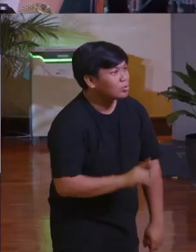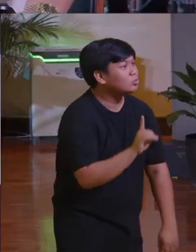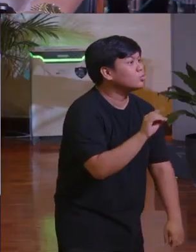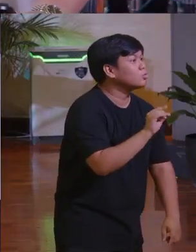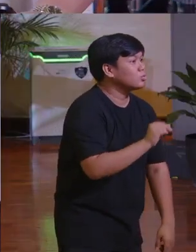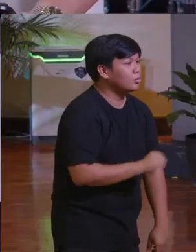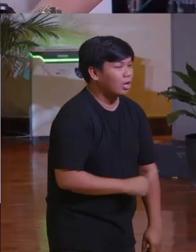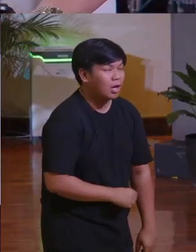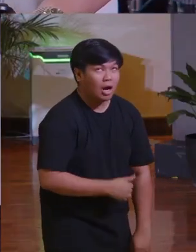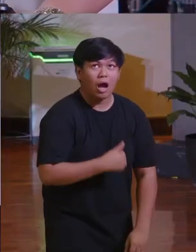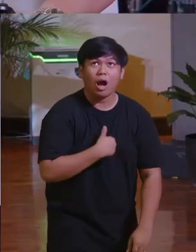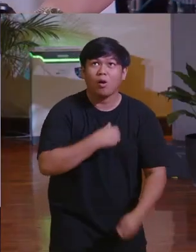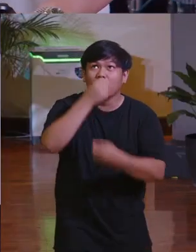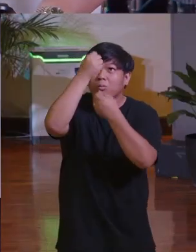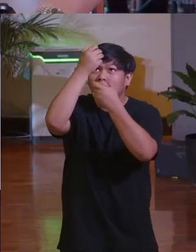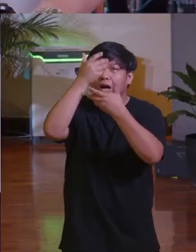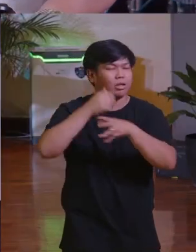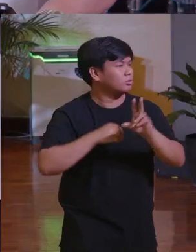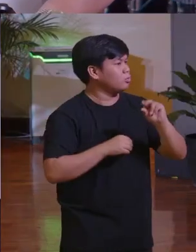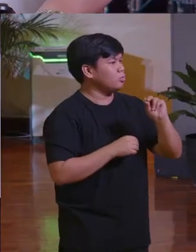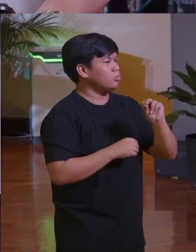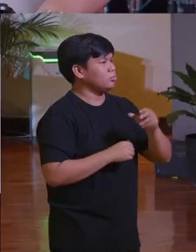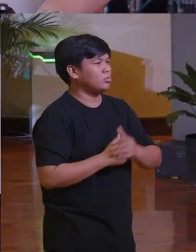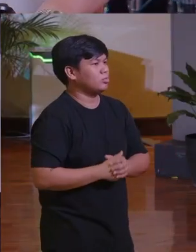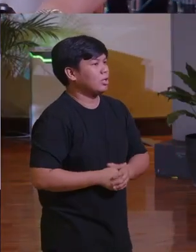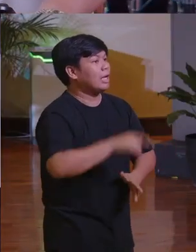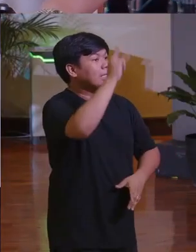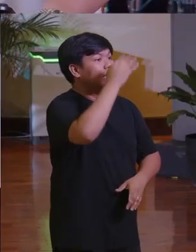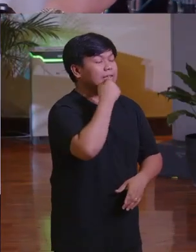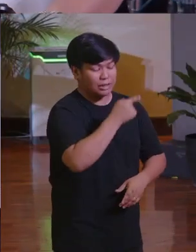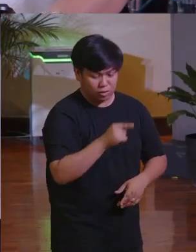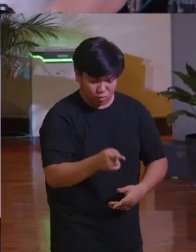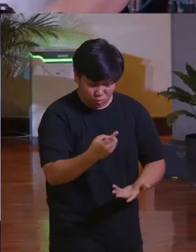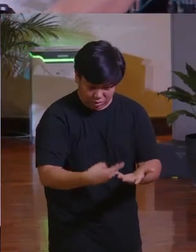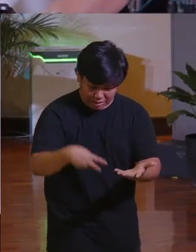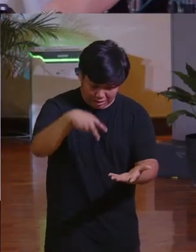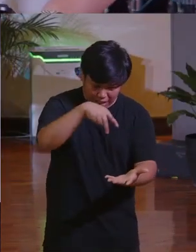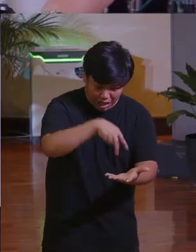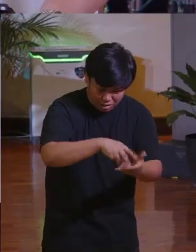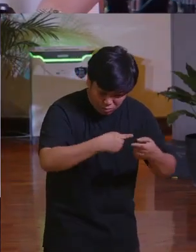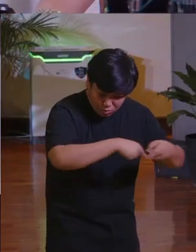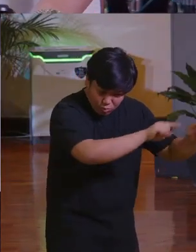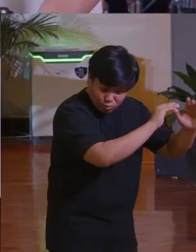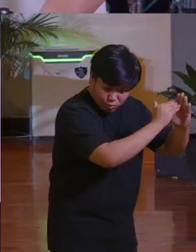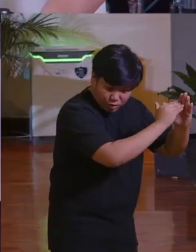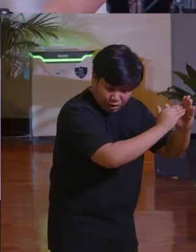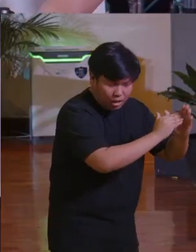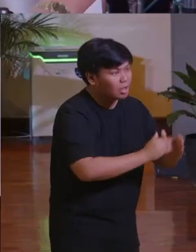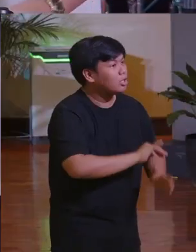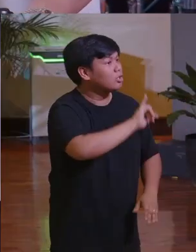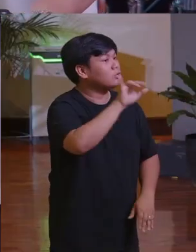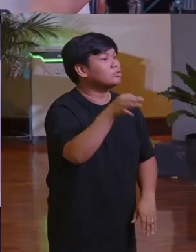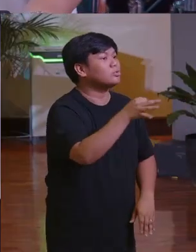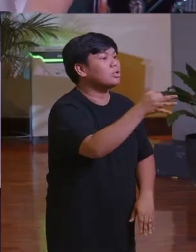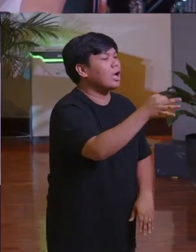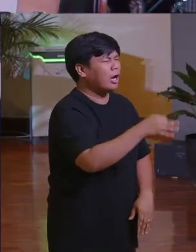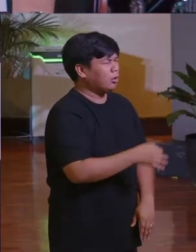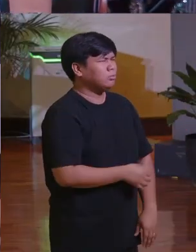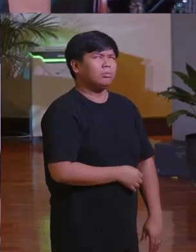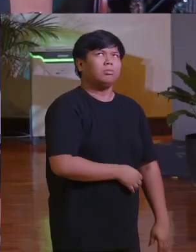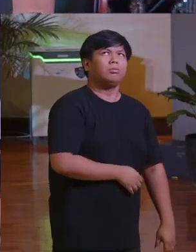niya, So sabi ni God, arise, but Jonah. Ano ibig sabihin nun? Hindi